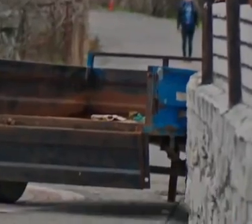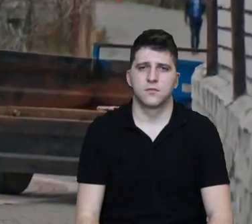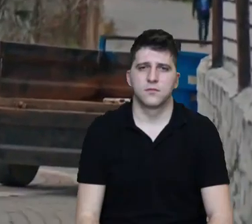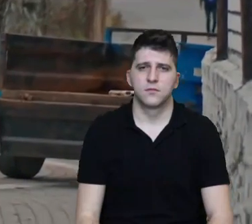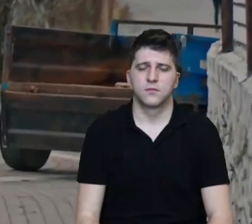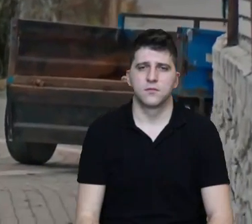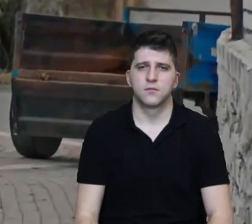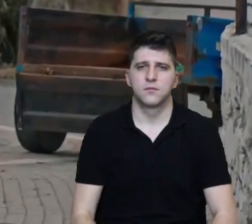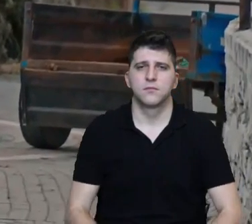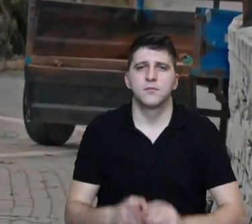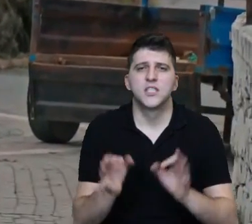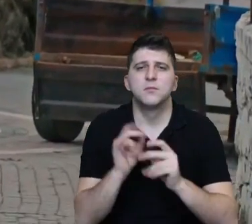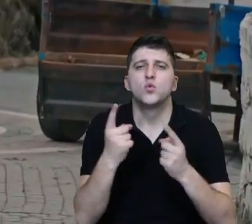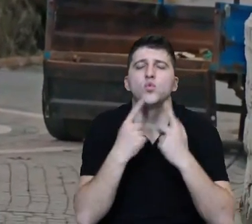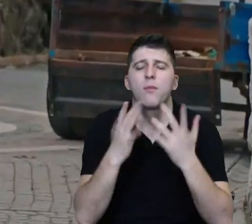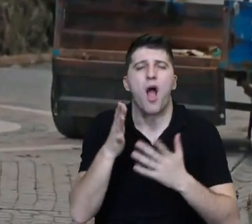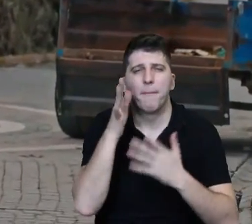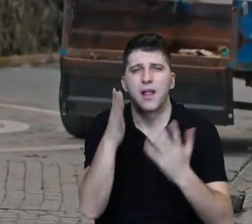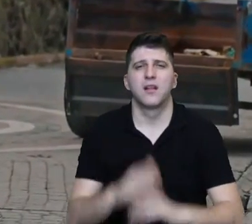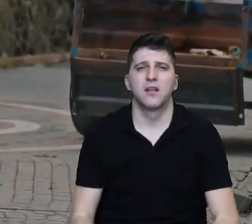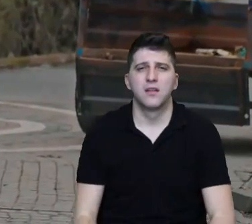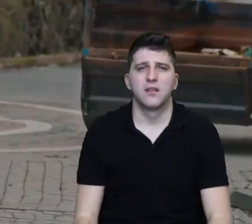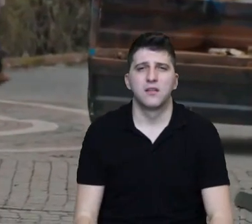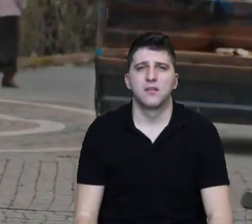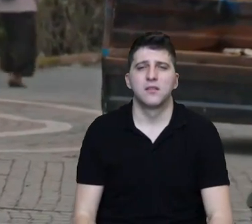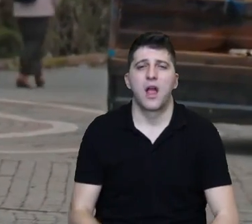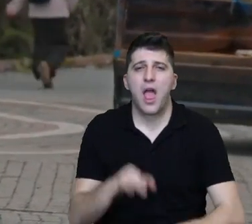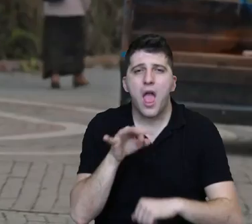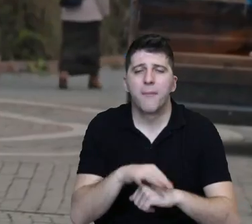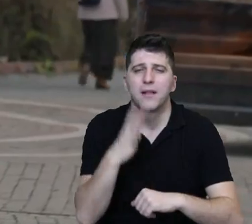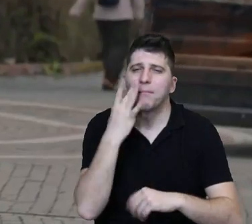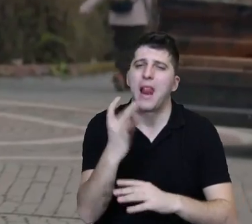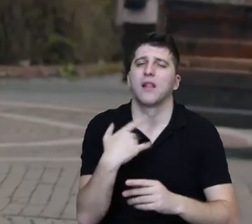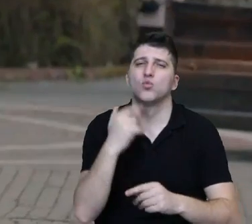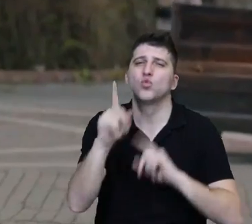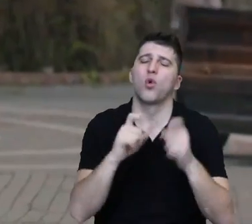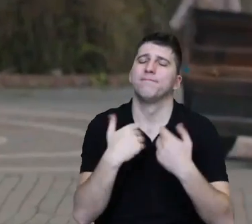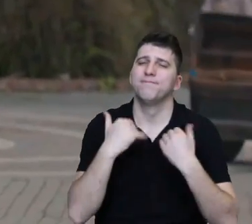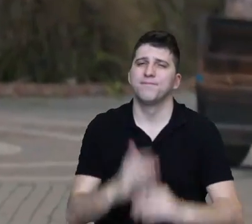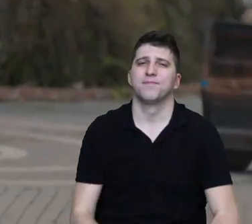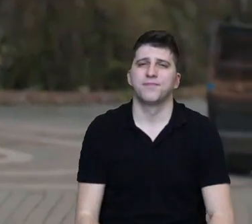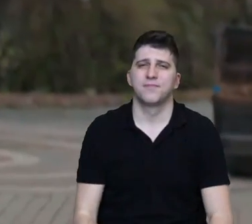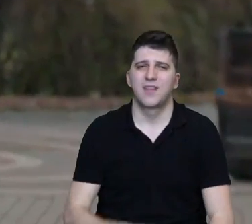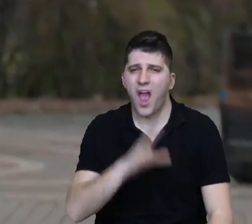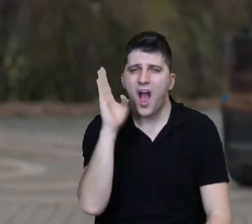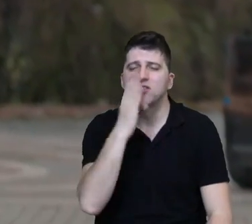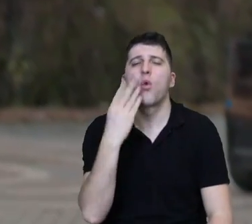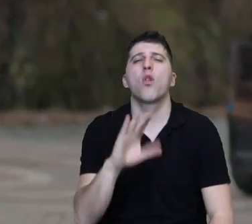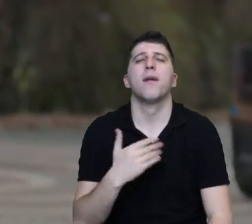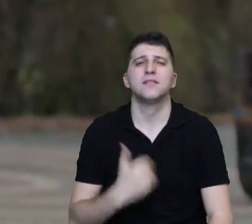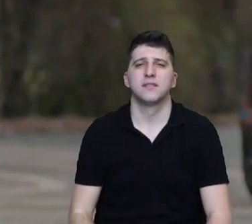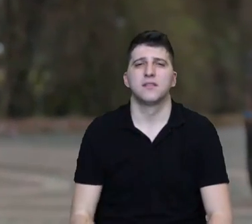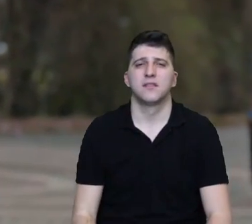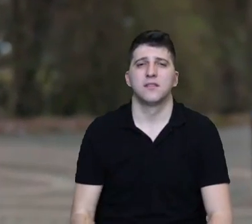Hiçbir şey öğrenemedim adamdan. Gidin zekalı. Ben de belli ettim ağzını aradığını. Ya ajan majan olmaz ya.